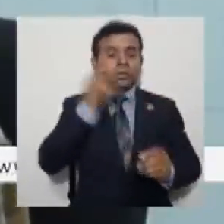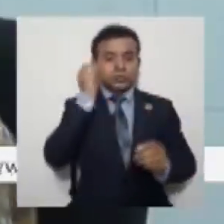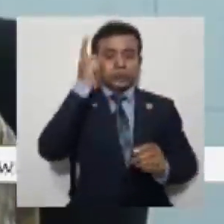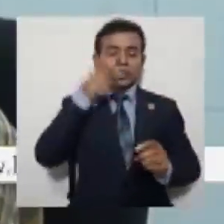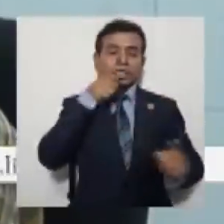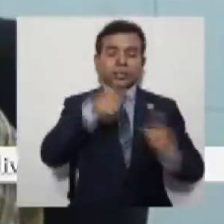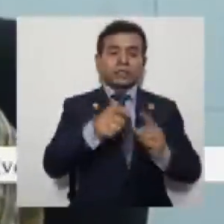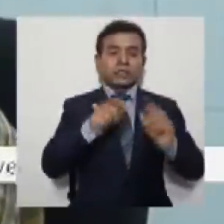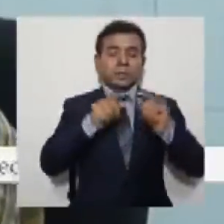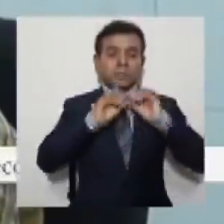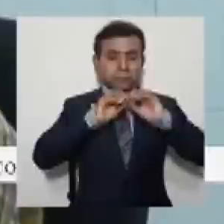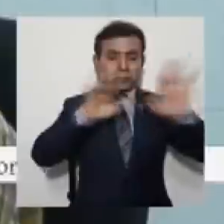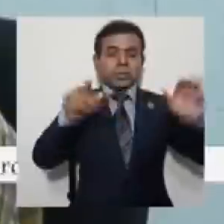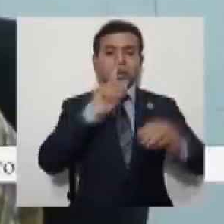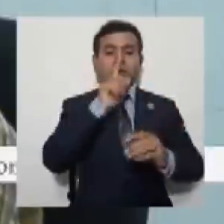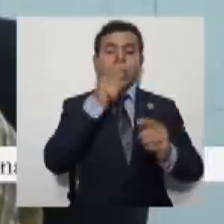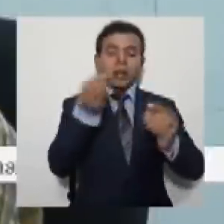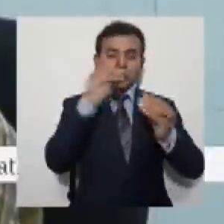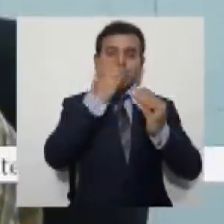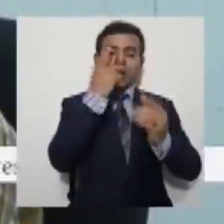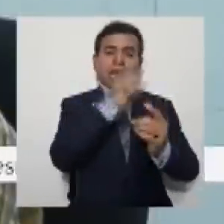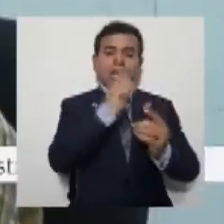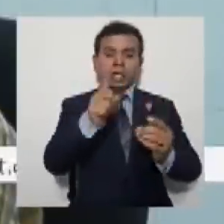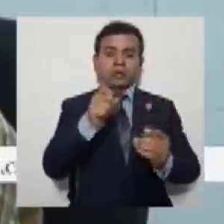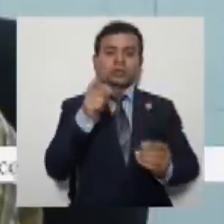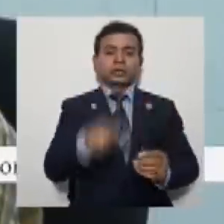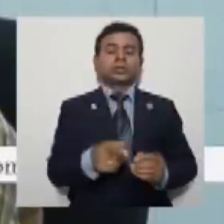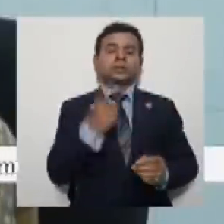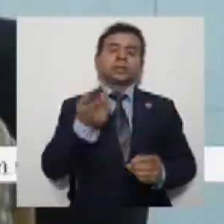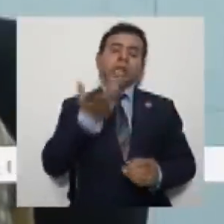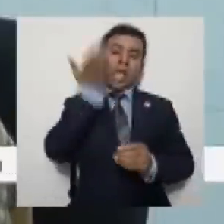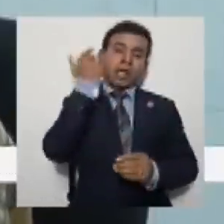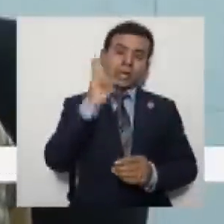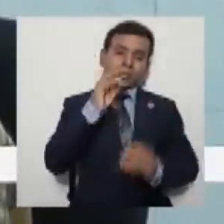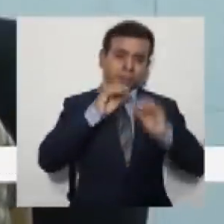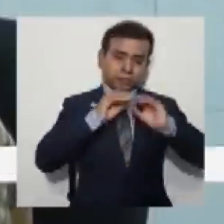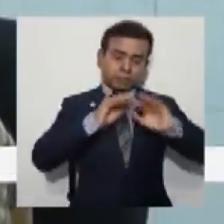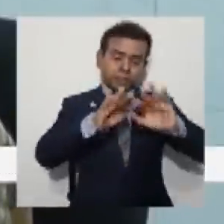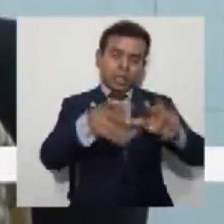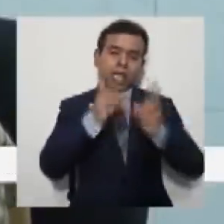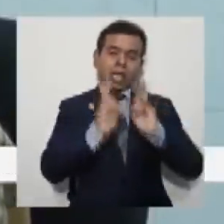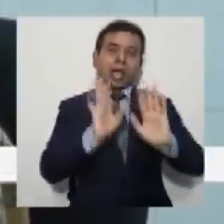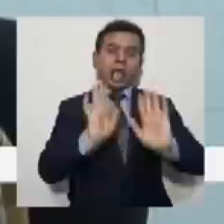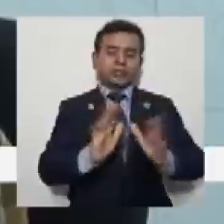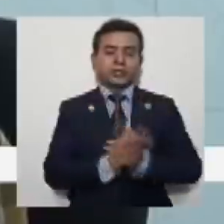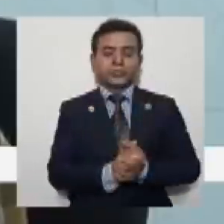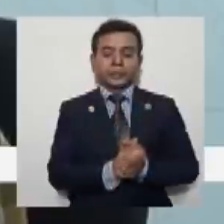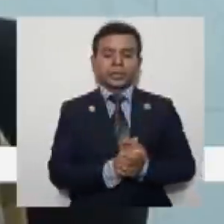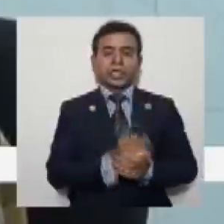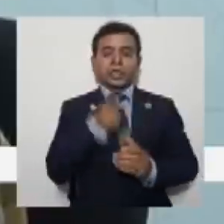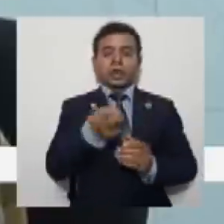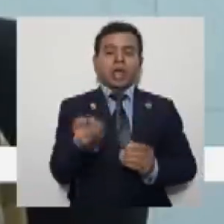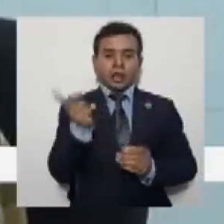কোনো আমাদের জনসচেতনামূলক উপকরণ তৈরি হয়নি, সেগুলি আমরা প্রচার করে যাচ্ছি। আমাদের এই গাইডলাইন সমূহ পাওয়া